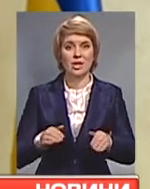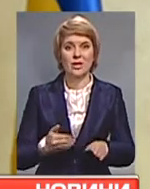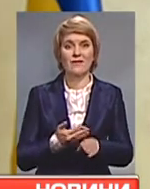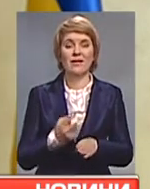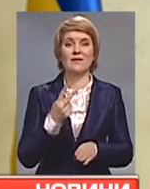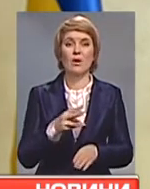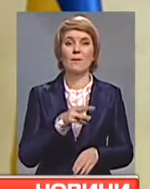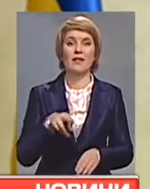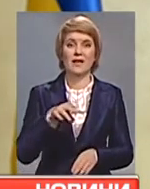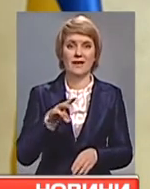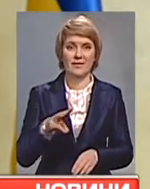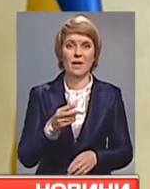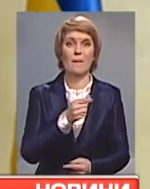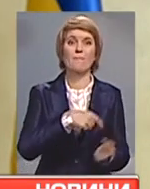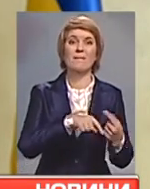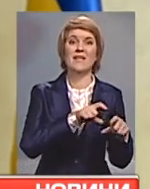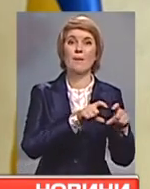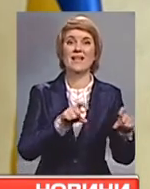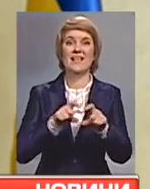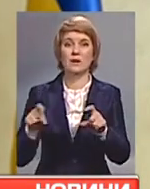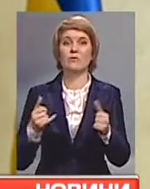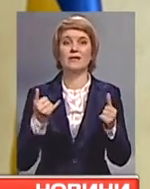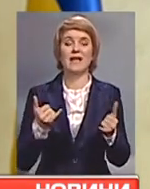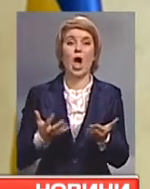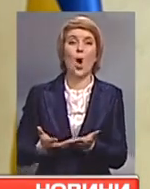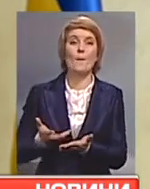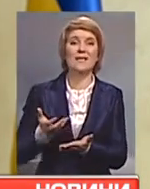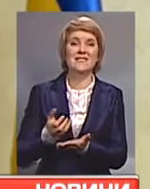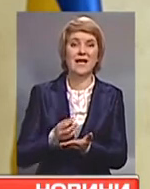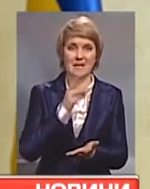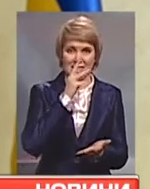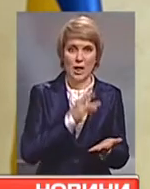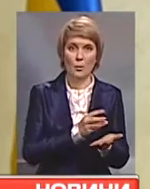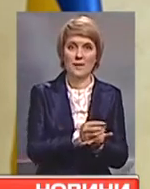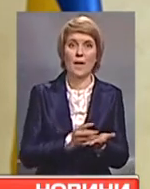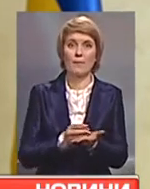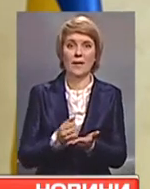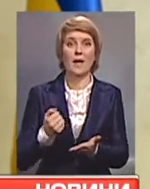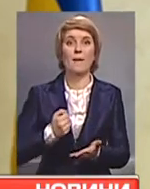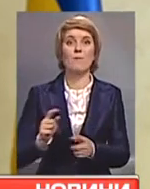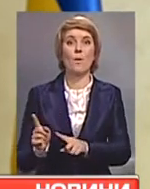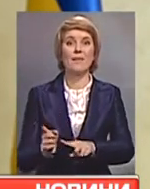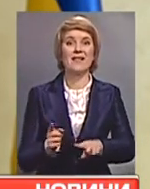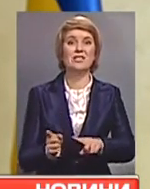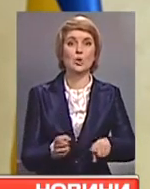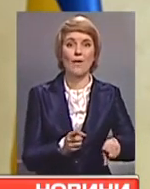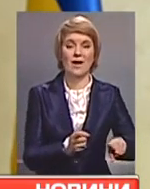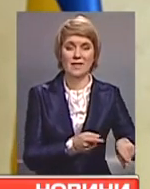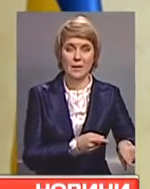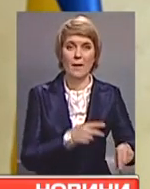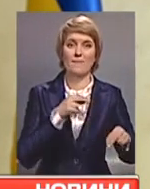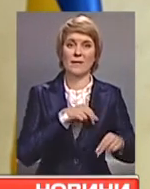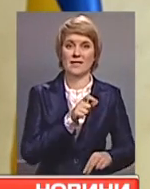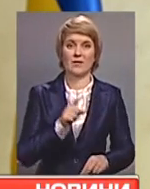мільярдів гривень підприємствам для компенсації заробітних плат мобілізованим працівникам. Поки що у мене всі новини.